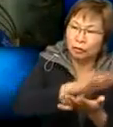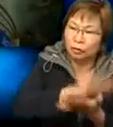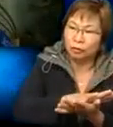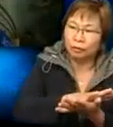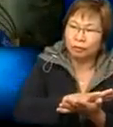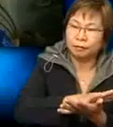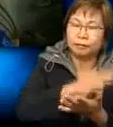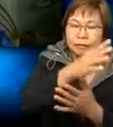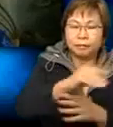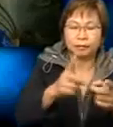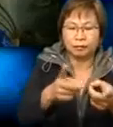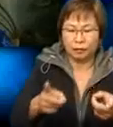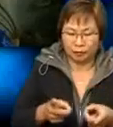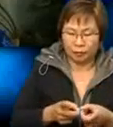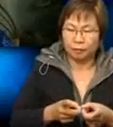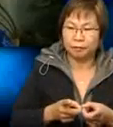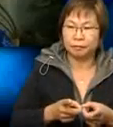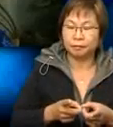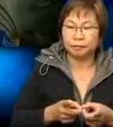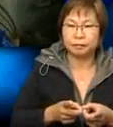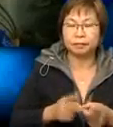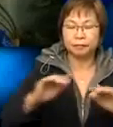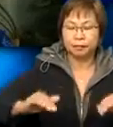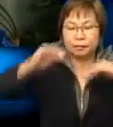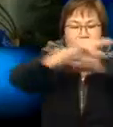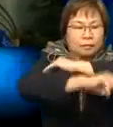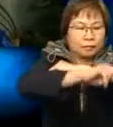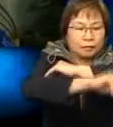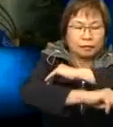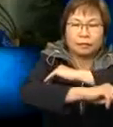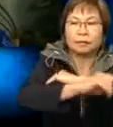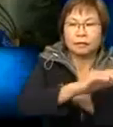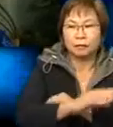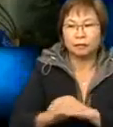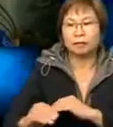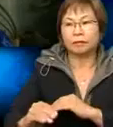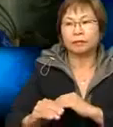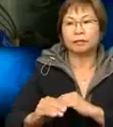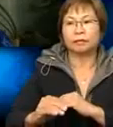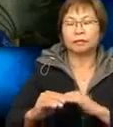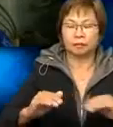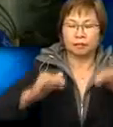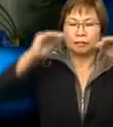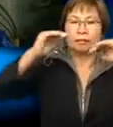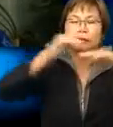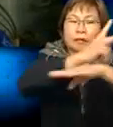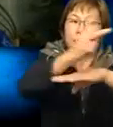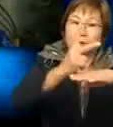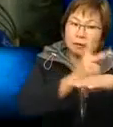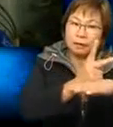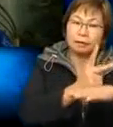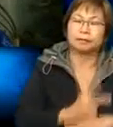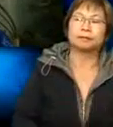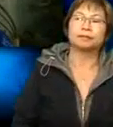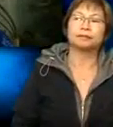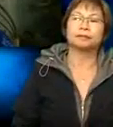sekolah, daerah, peringkat negeri dan peringkat